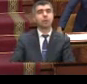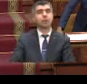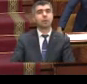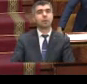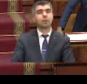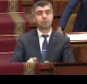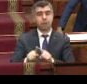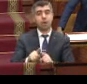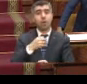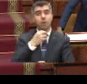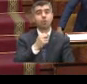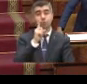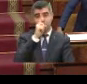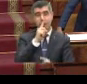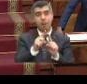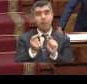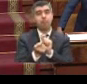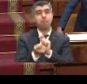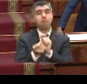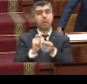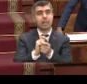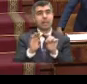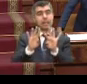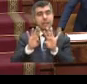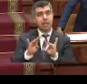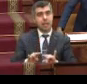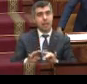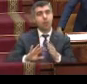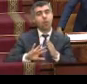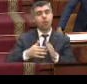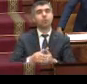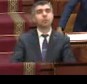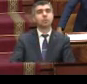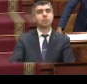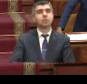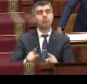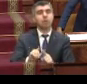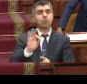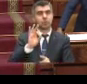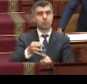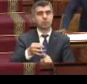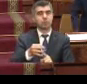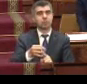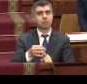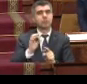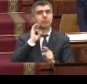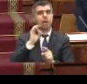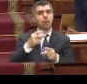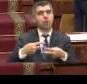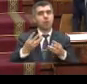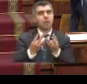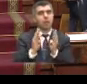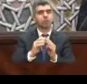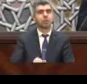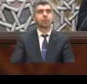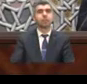وستاخذ بعين الاعتبار، ستراجع التقرير ان شاء الله لكي يكون في المستوى ديال دائما اللجنه. شكرا. شكرا سيد الرئيس.